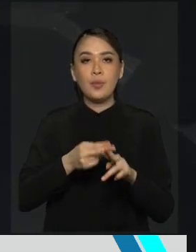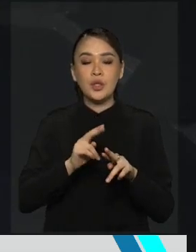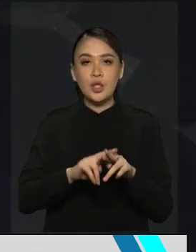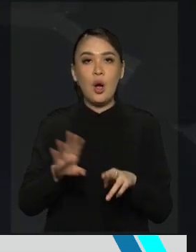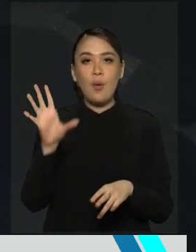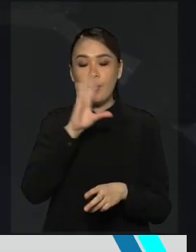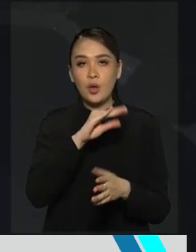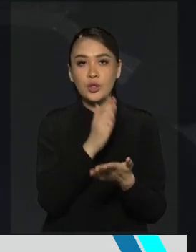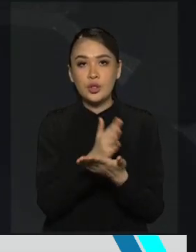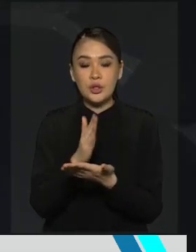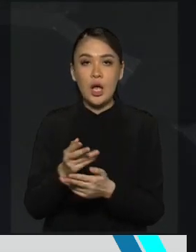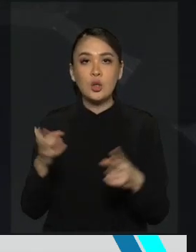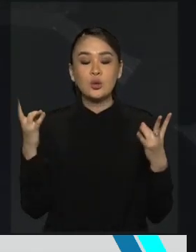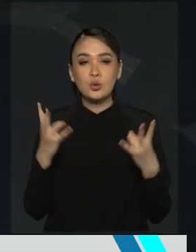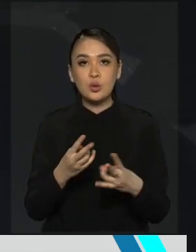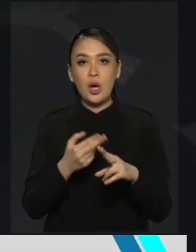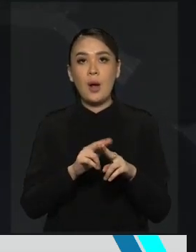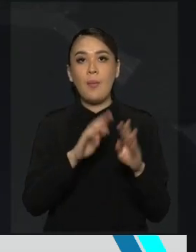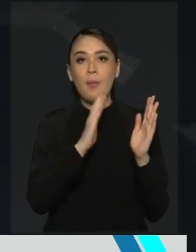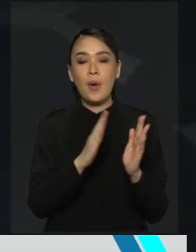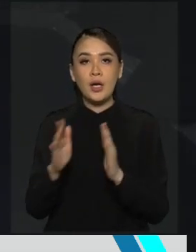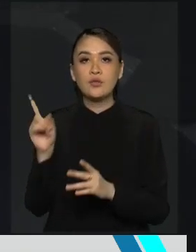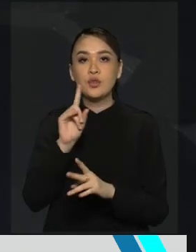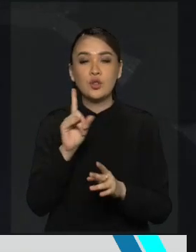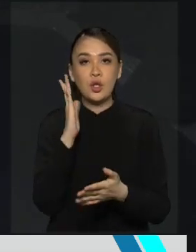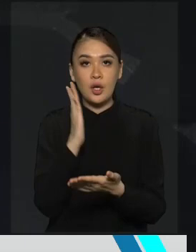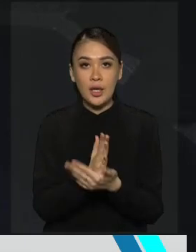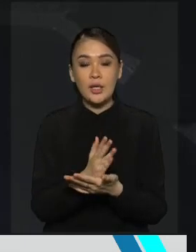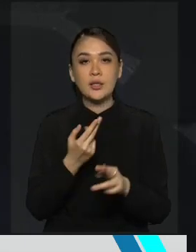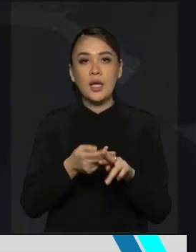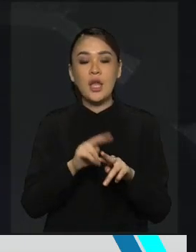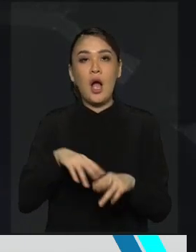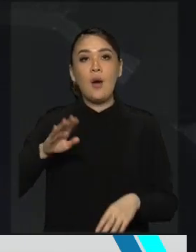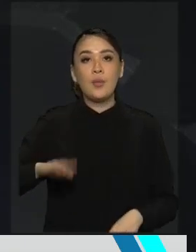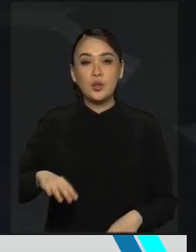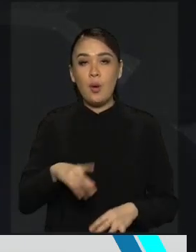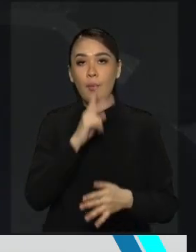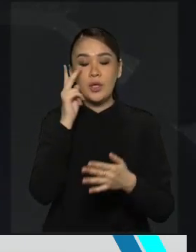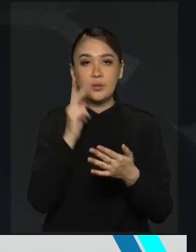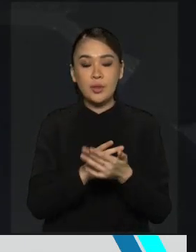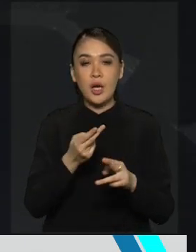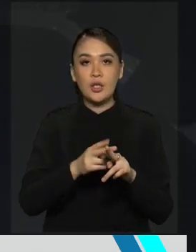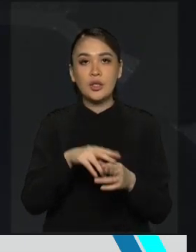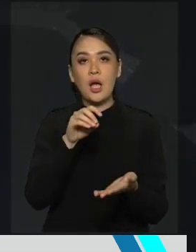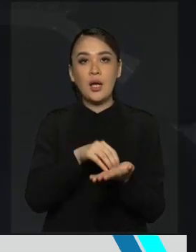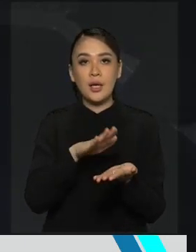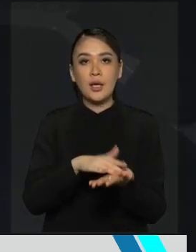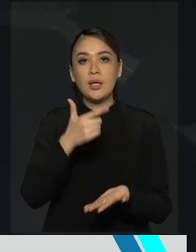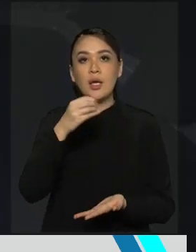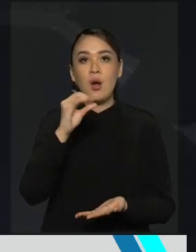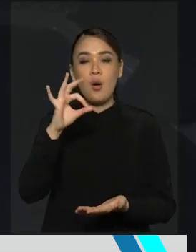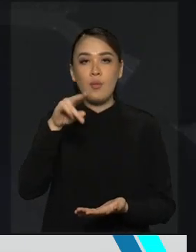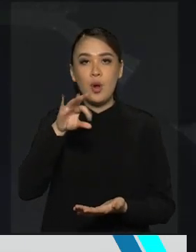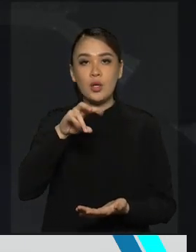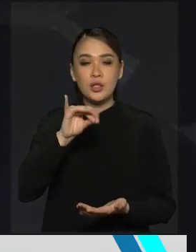существует, нужно привести в порядок все, что есть, и уже потом смотреть, то есть с учетом и геополитической